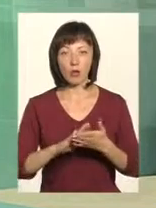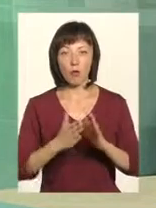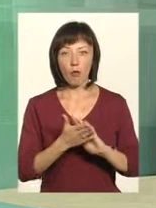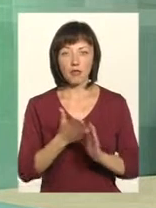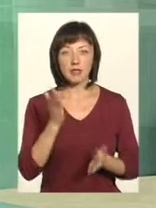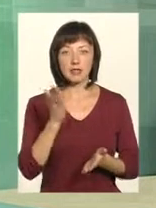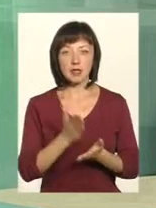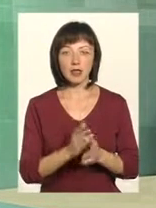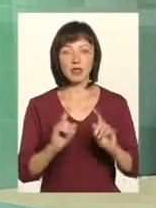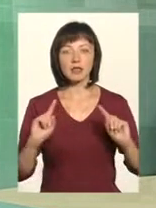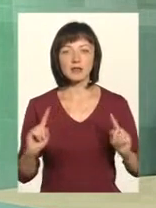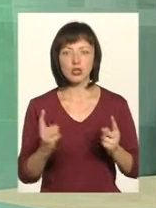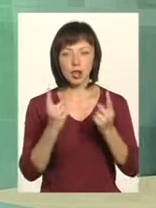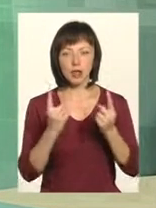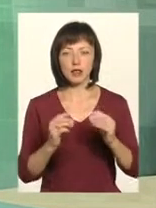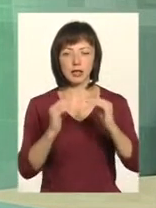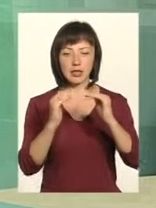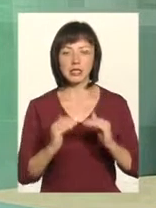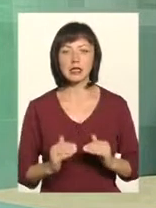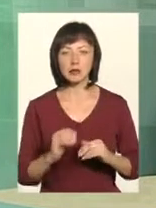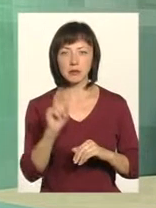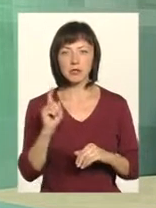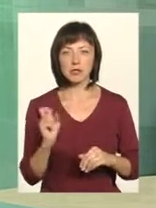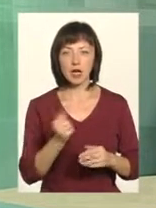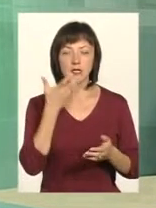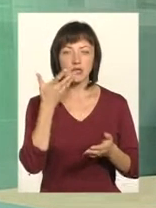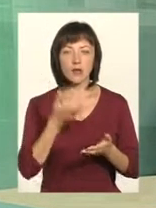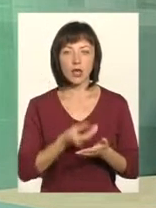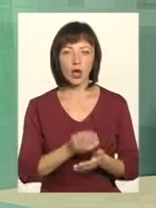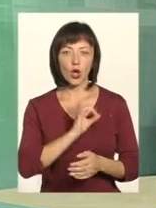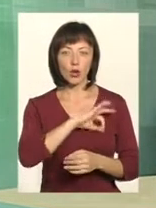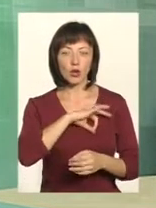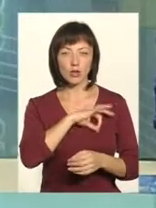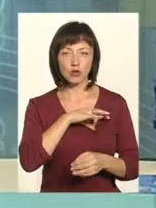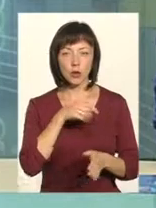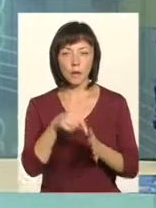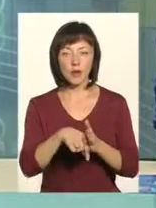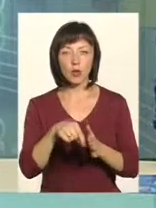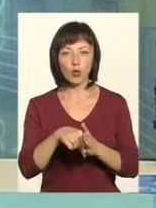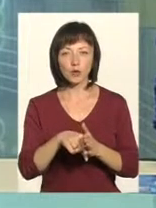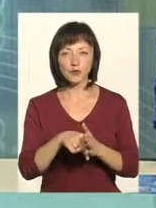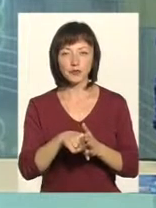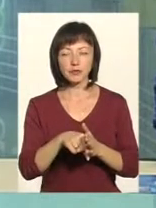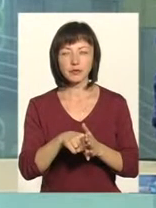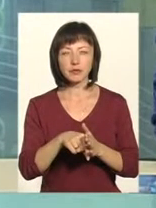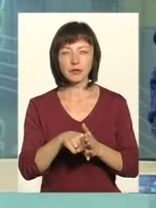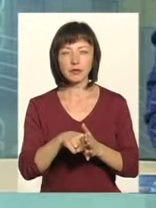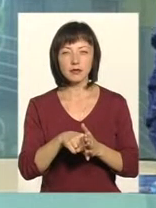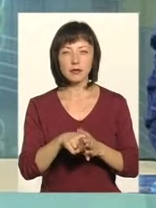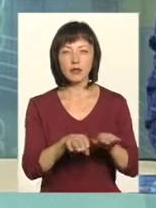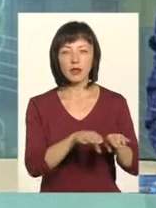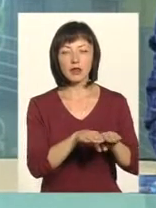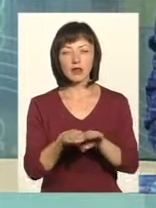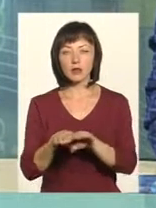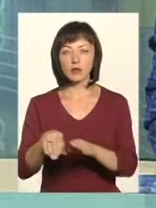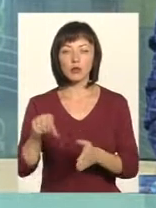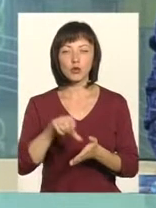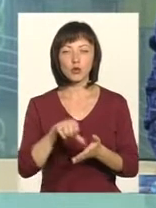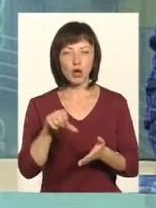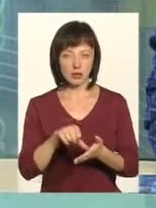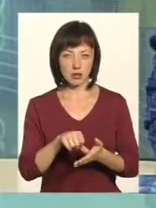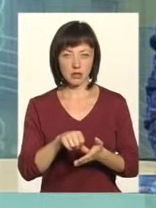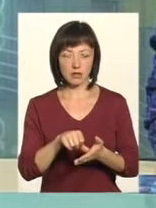є надзвичайно низьким за своєю юридичною природою і рівнем учасників, маю на